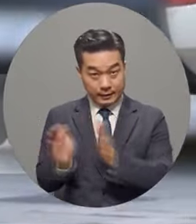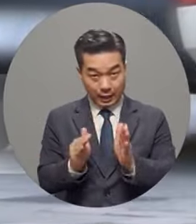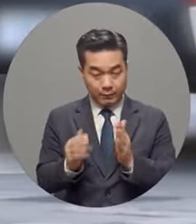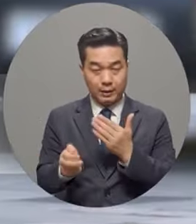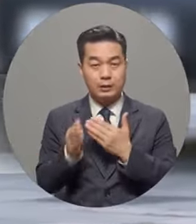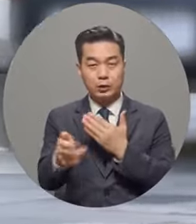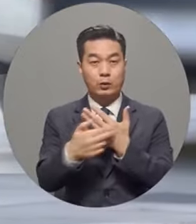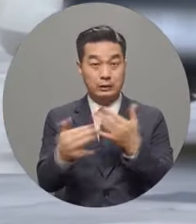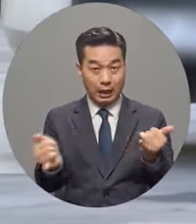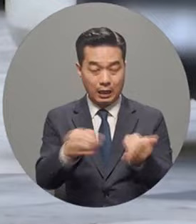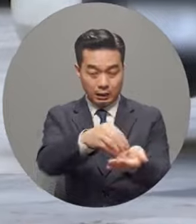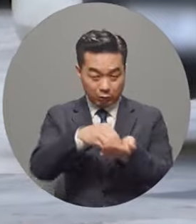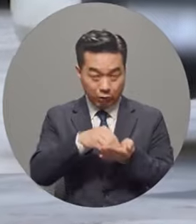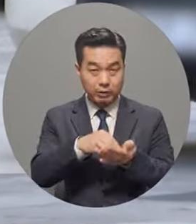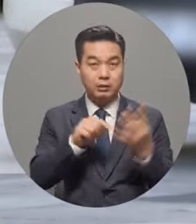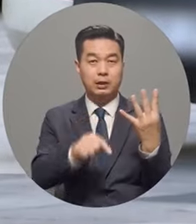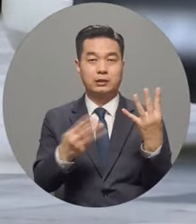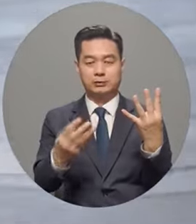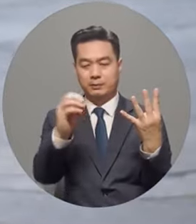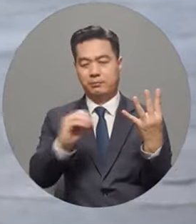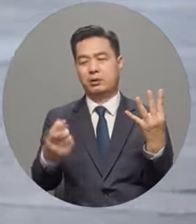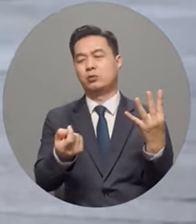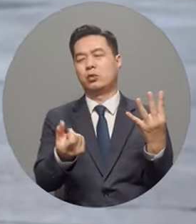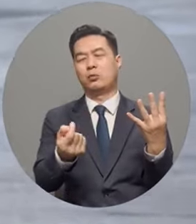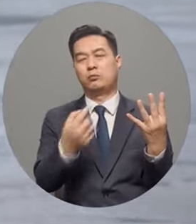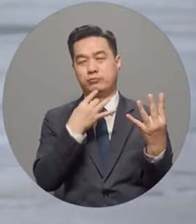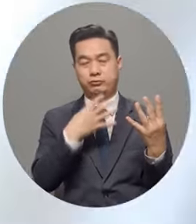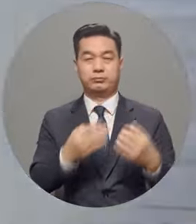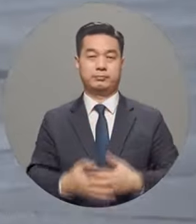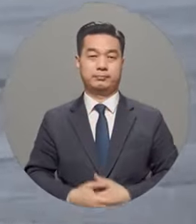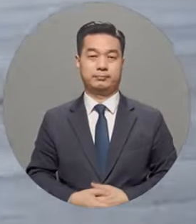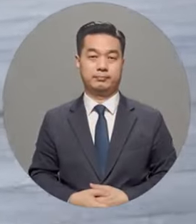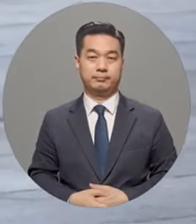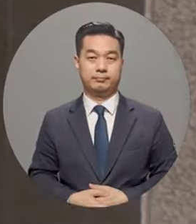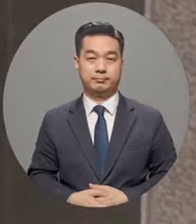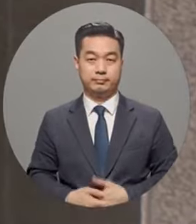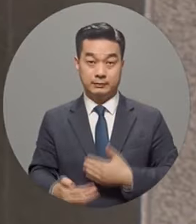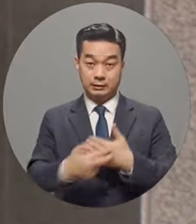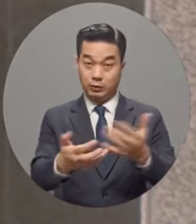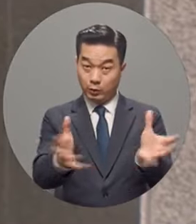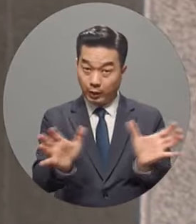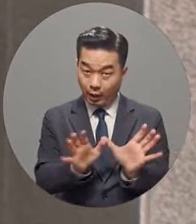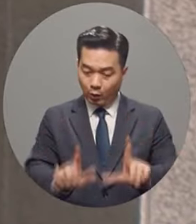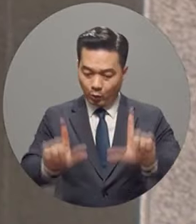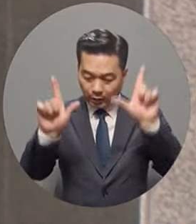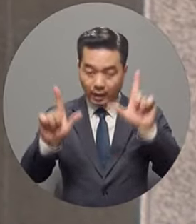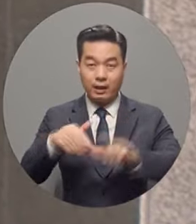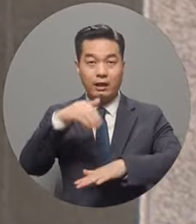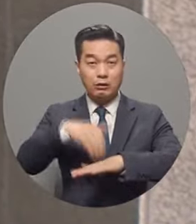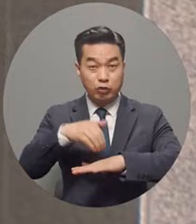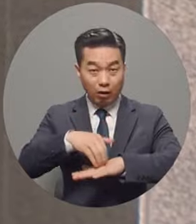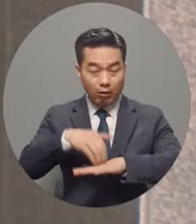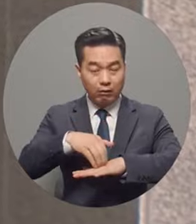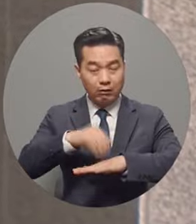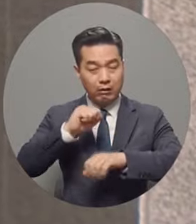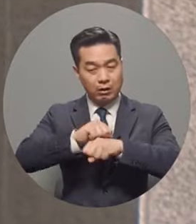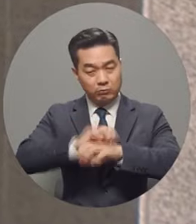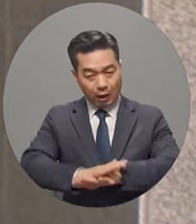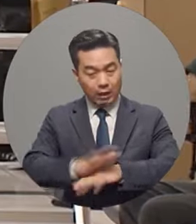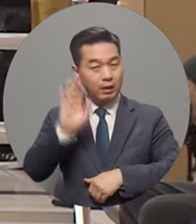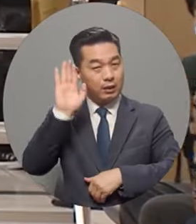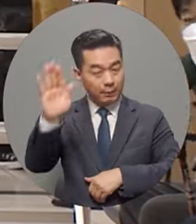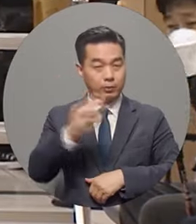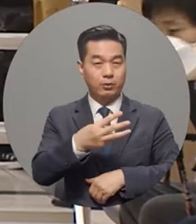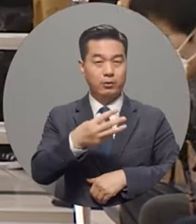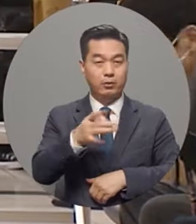비율은 고작 4.3%에 그친 것으로 집계됐습니다. 의료계에서는 올해 인턴 수련이 파행을 겪으면 앞으로